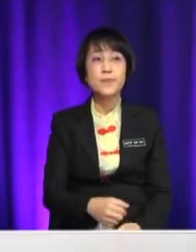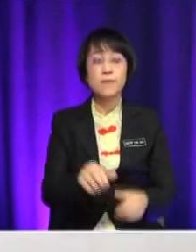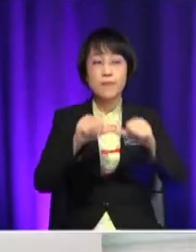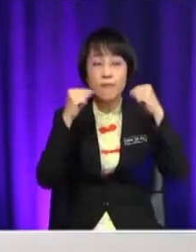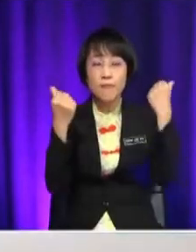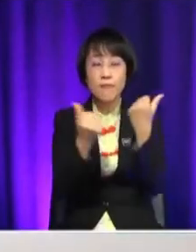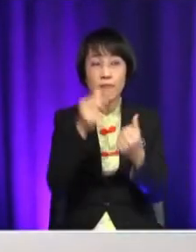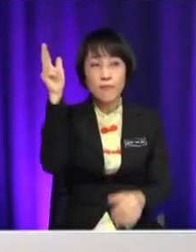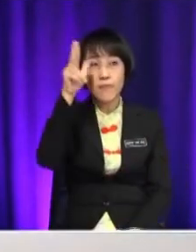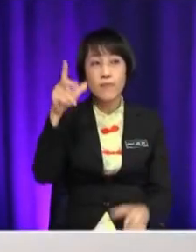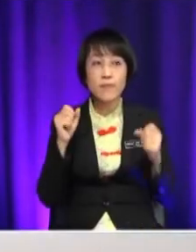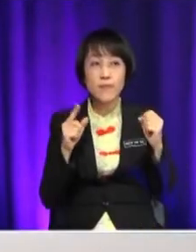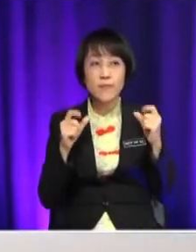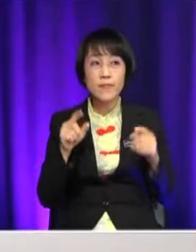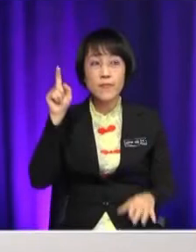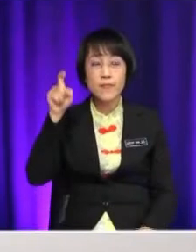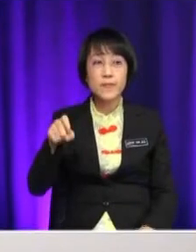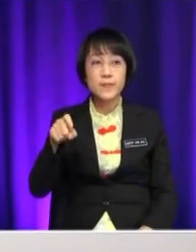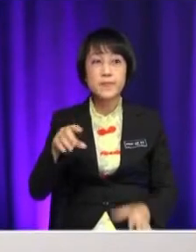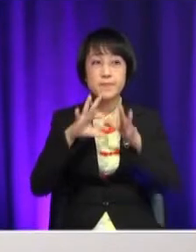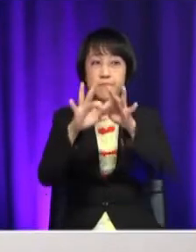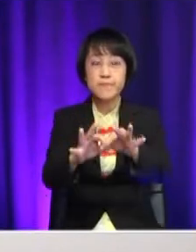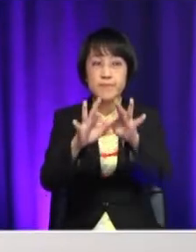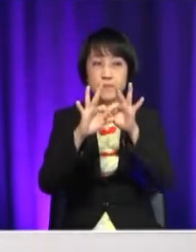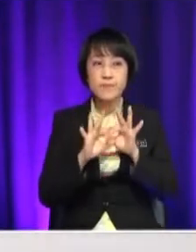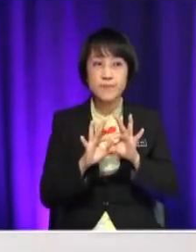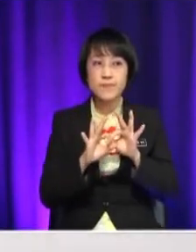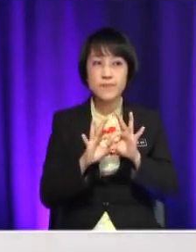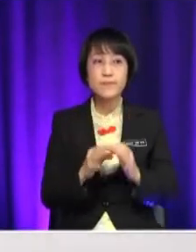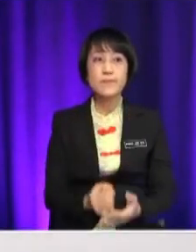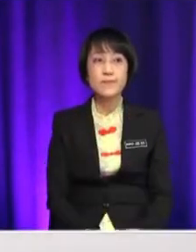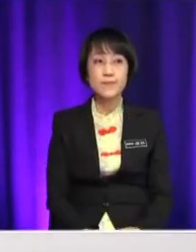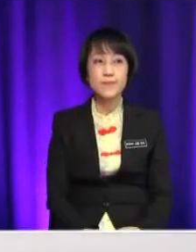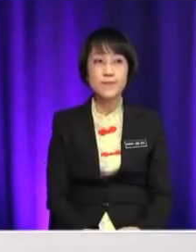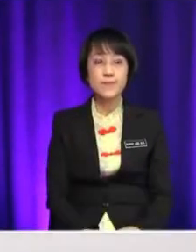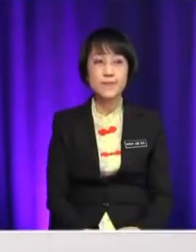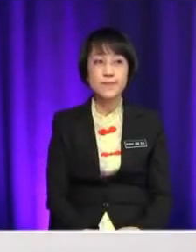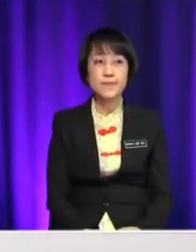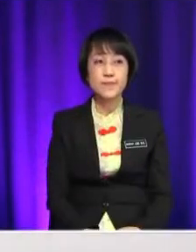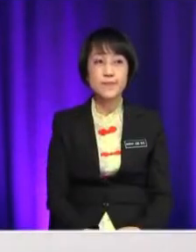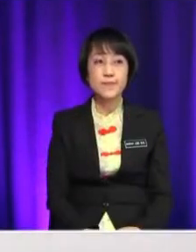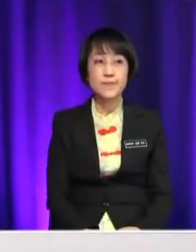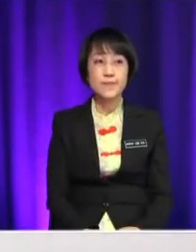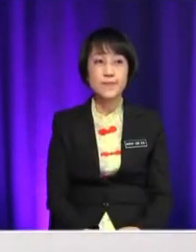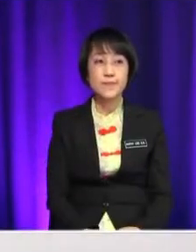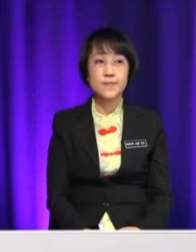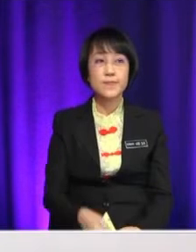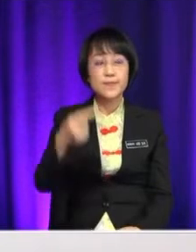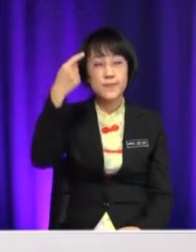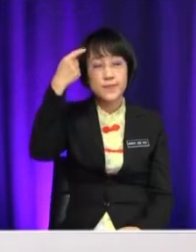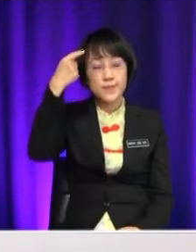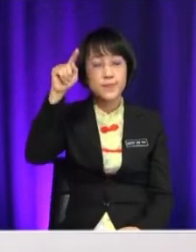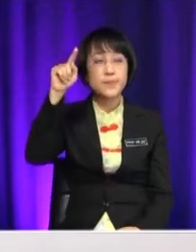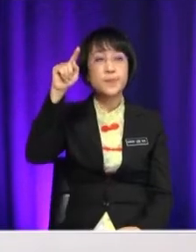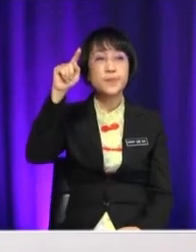maupun swasta perlu berganding bahu. Persis kata mutiara, bagai aur dengan tebing bagi merealisasikan pelancongan hijau